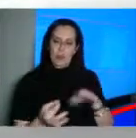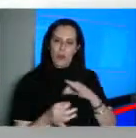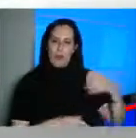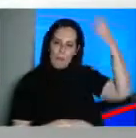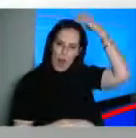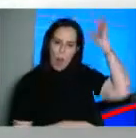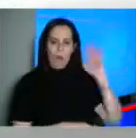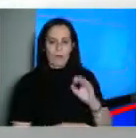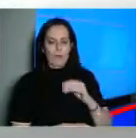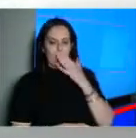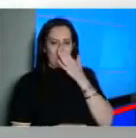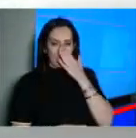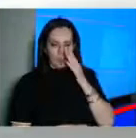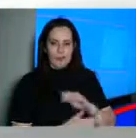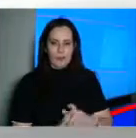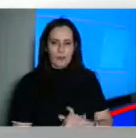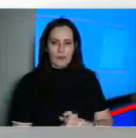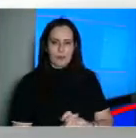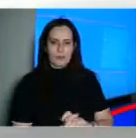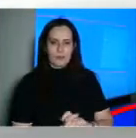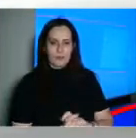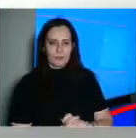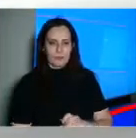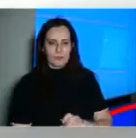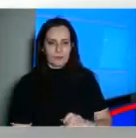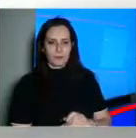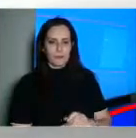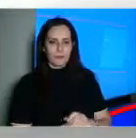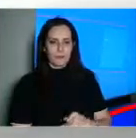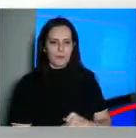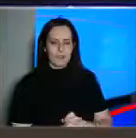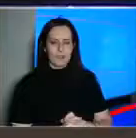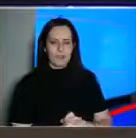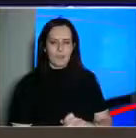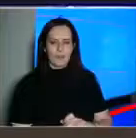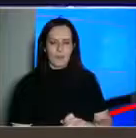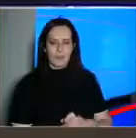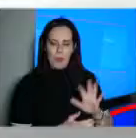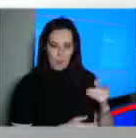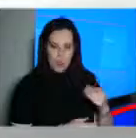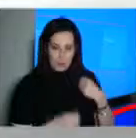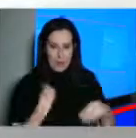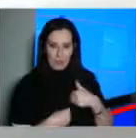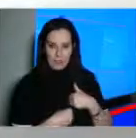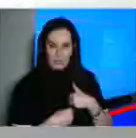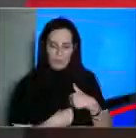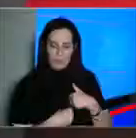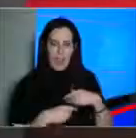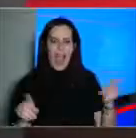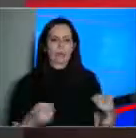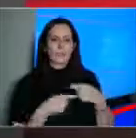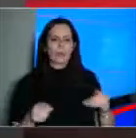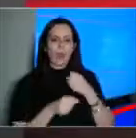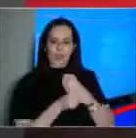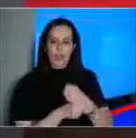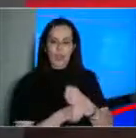במלוחה אצל המלך. זה הפופ העיראקי בעצם. לא, לא, לא, ממש לא. לא, לא, לא, חס וחלילה, מה, את מעליבה אותנו עכשיו? זה תזמורת